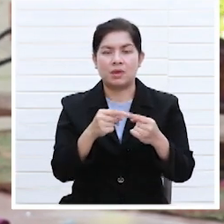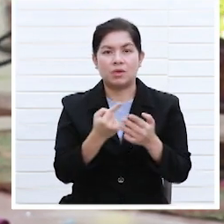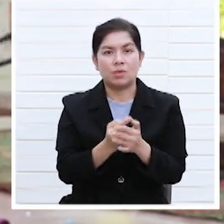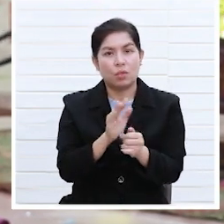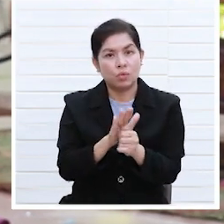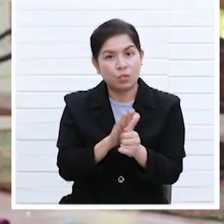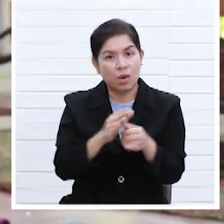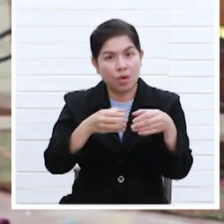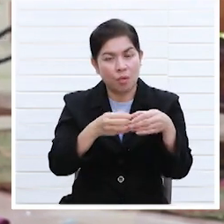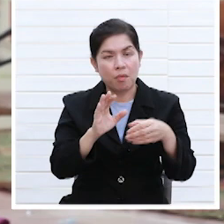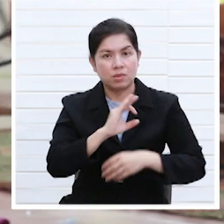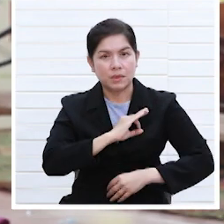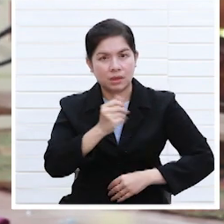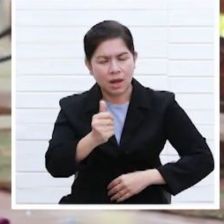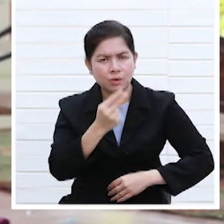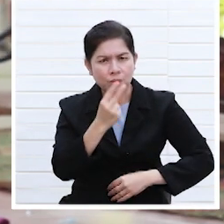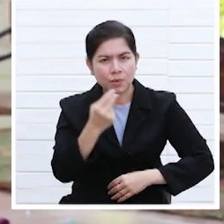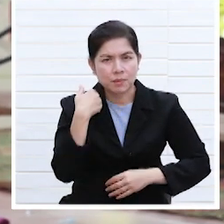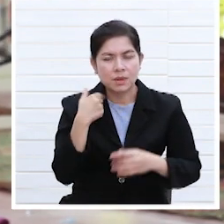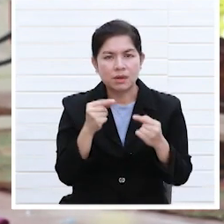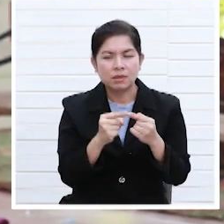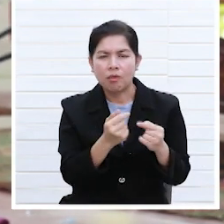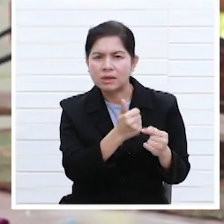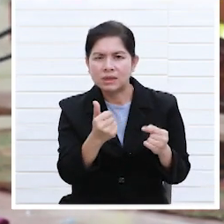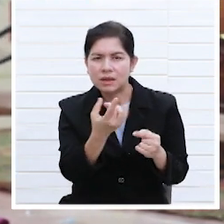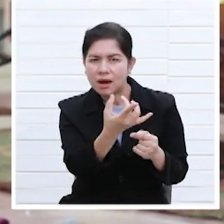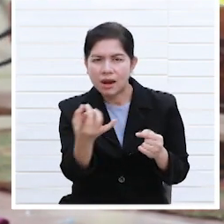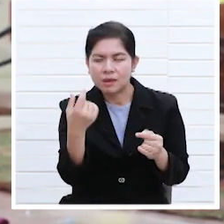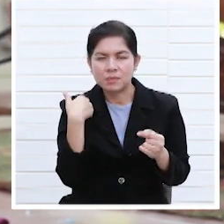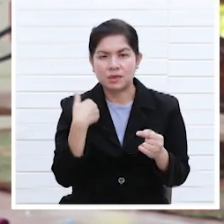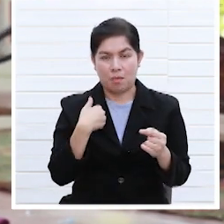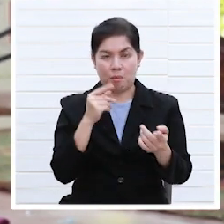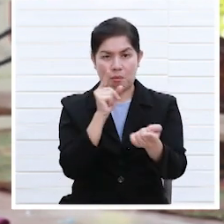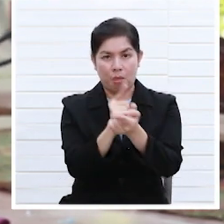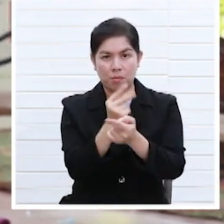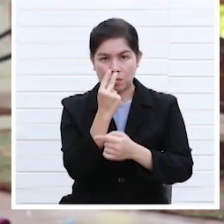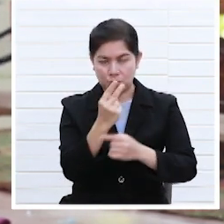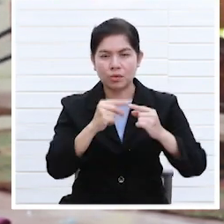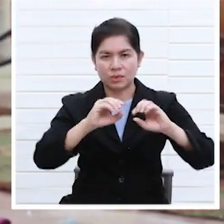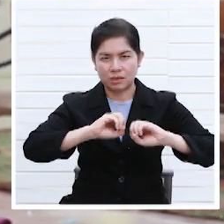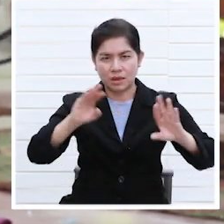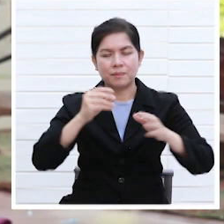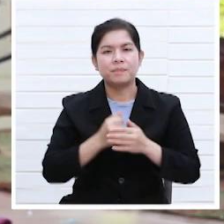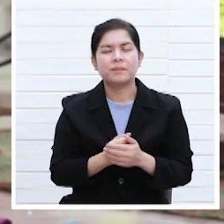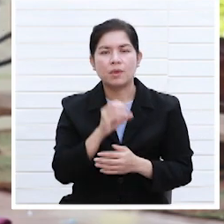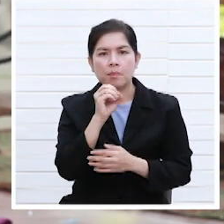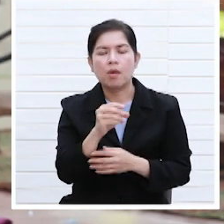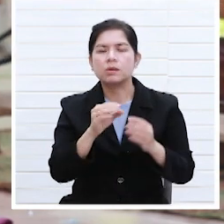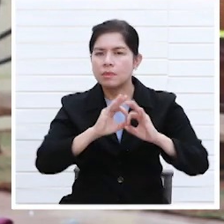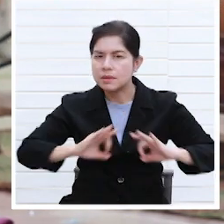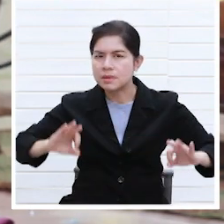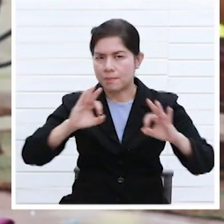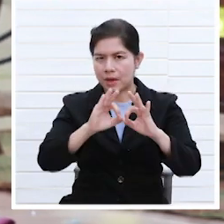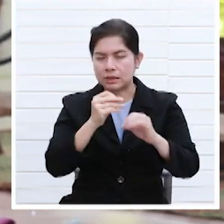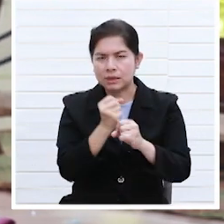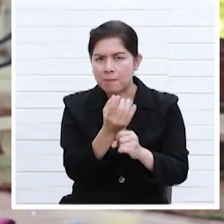ได้เป็นเพราะอะไรเลยครับต้องมีของดีของเด่นและของดีของเด่นนั้นก็เป็นสิ่งที่ผมได้มาเจอกับตาตัวเองครับว่าเนี่ยเขาถึงได้บอกว่าทำอะไรต้